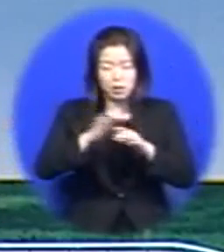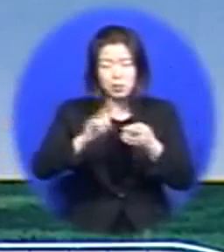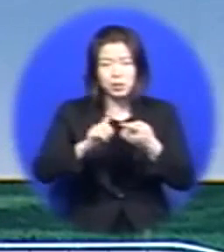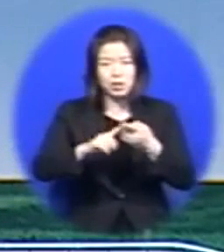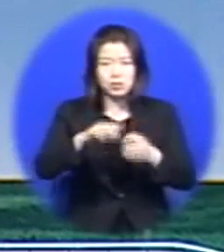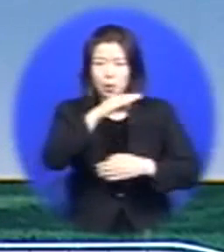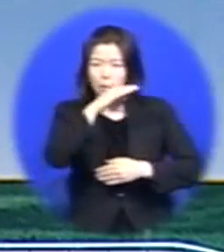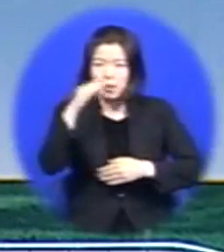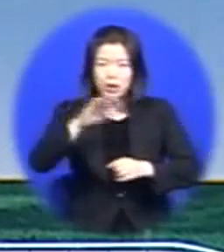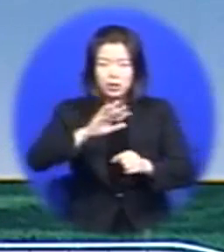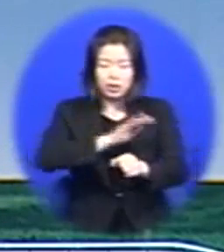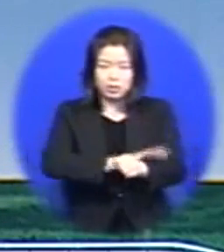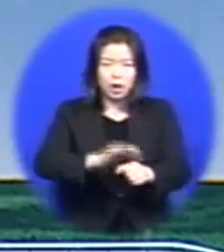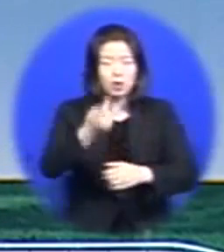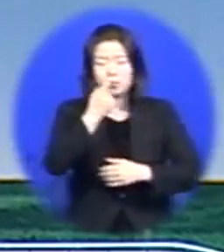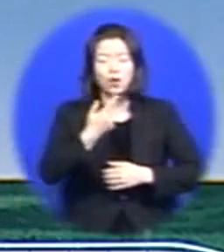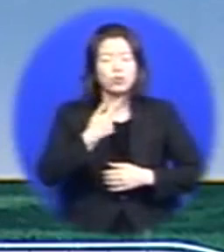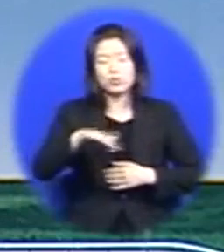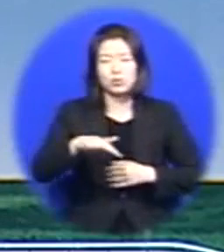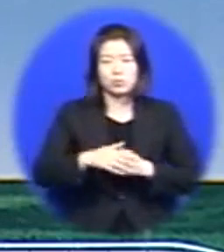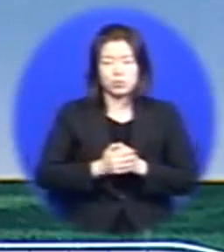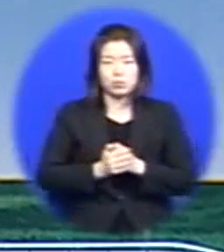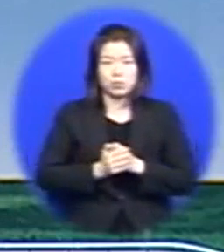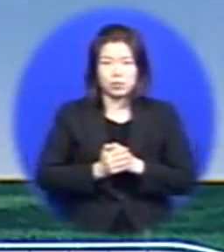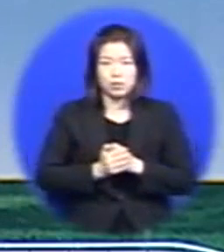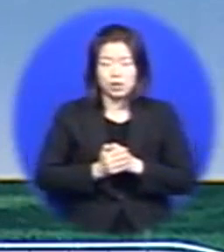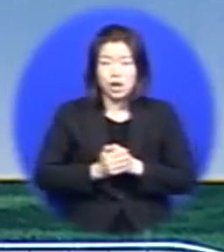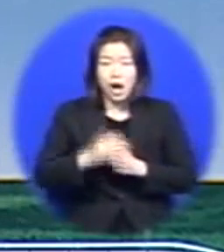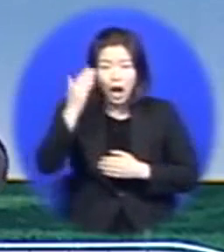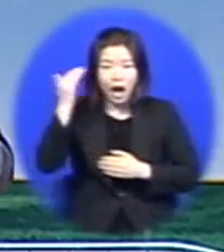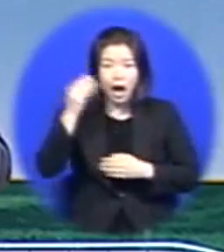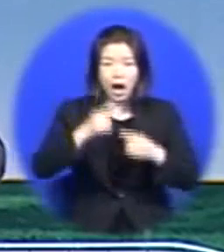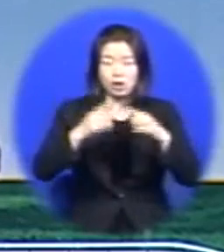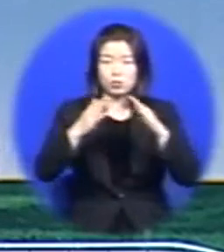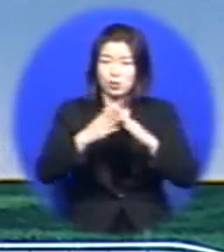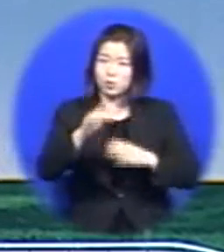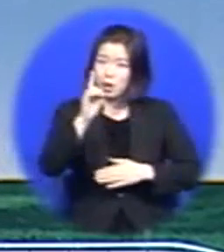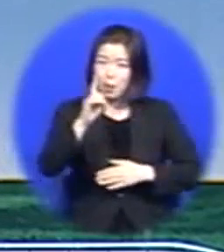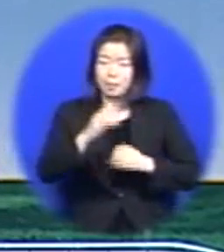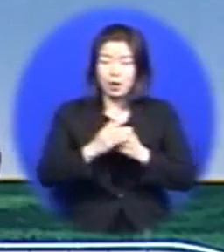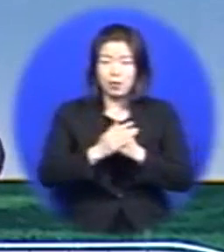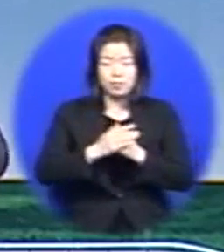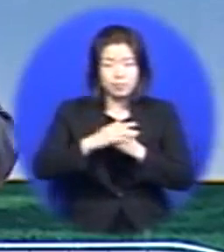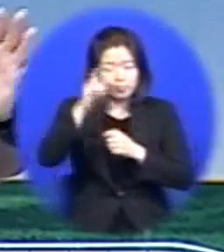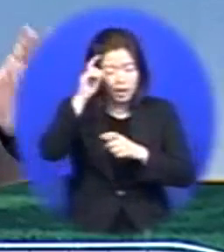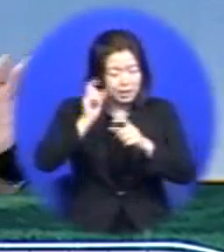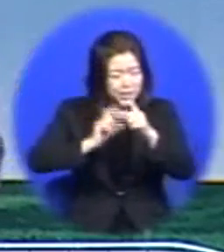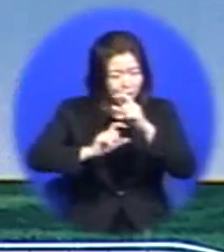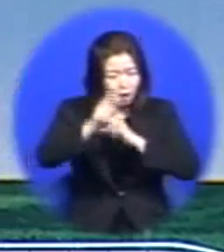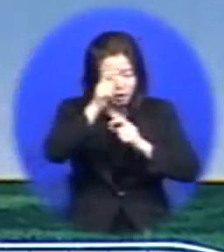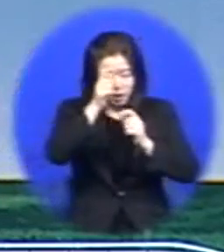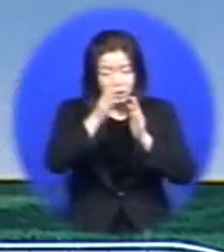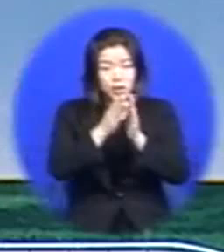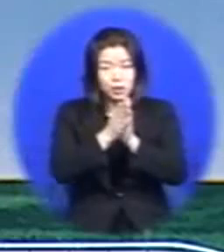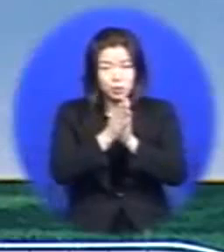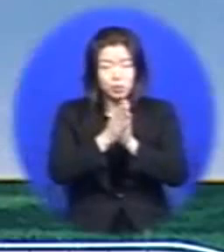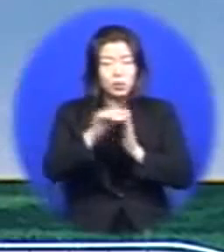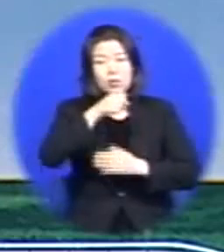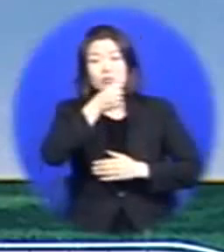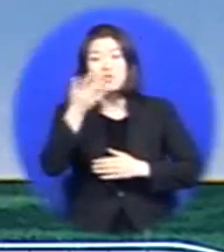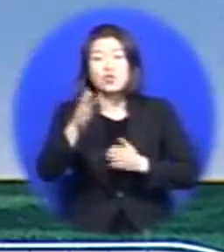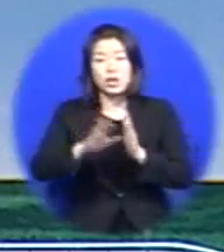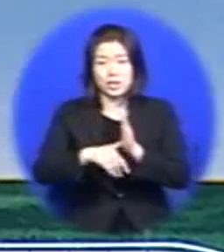예배인지를 가르쳐 주지를 않았습니다. 한국 교회가 한번 철야기도회가 굉장히 유행하던 때가